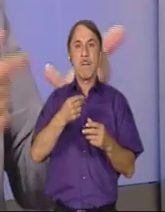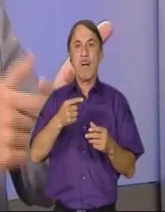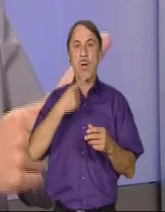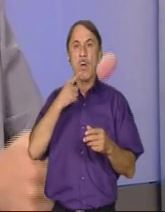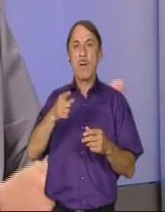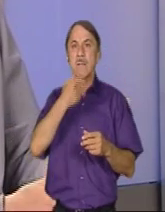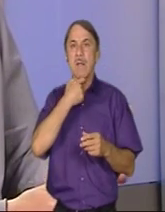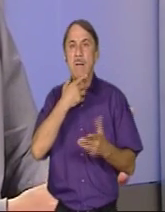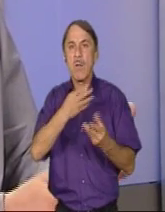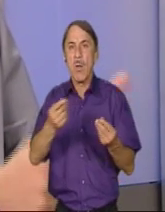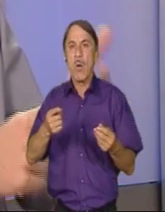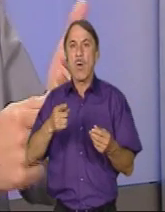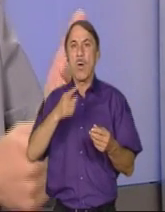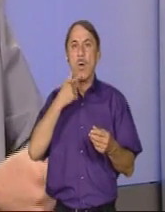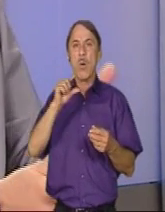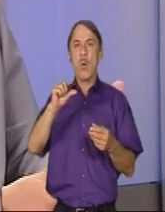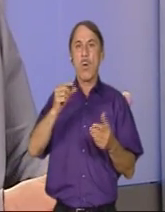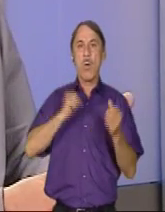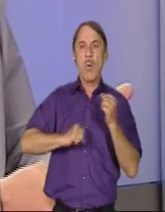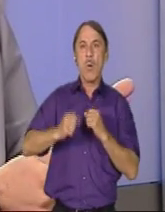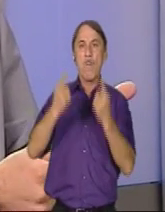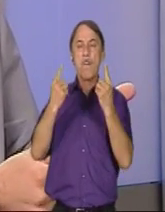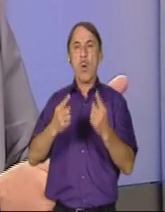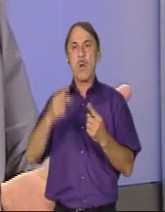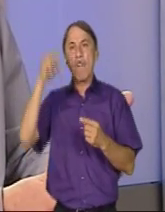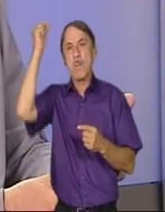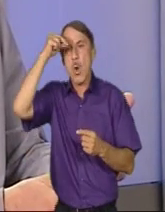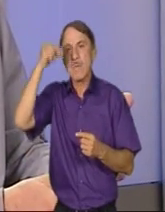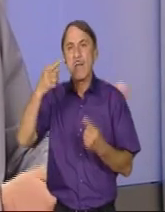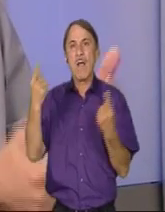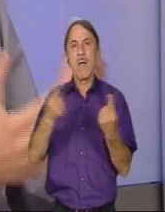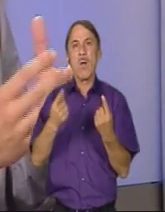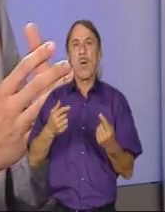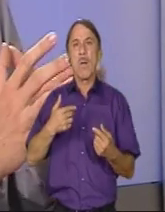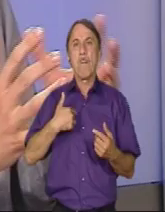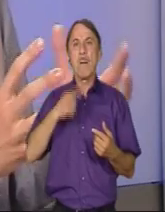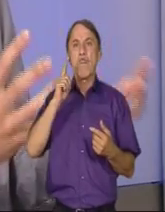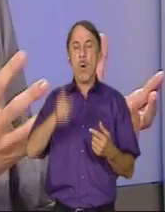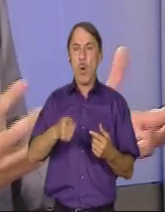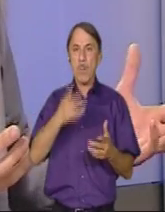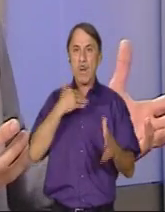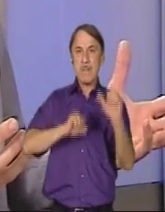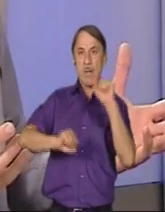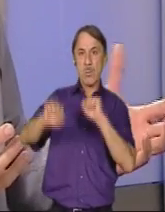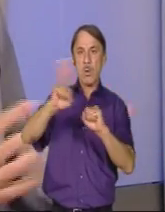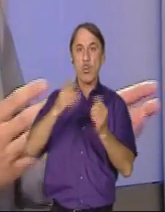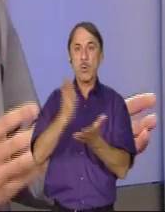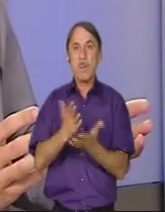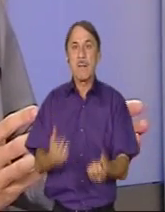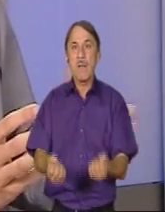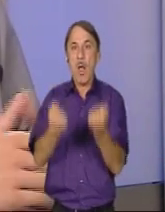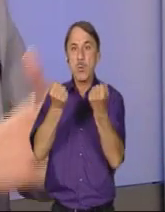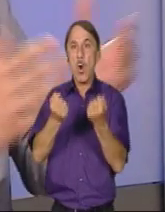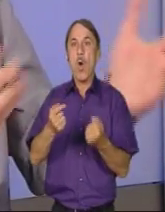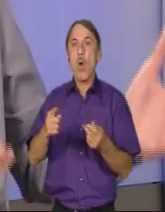porodice, moramo se izborimo za selo, moramo se izborimo za našeg poniženog prosvetara. Znači, mi to moramo da zaštitimo. Da li će